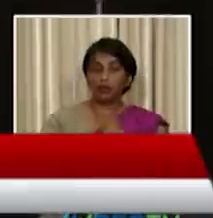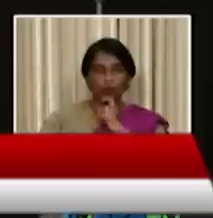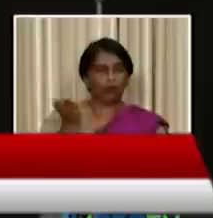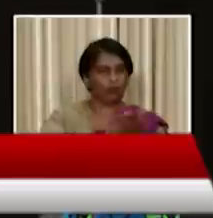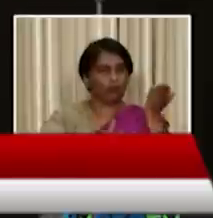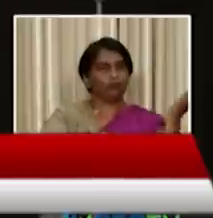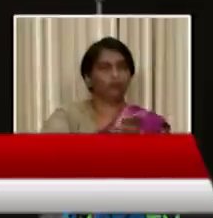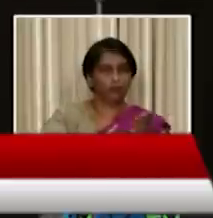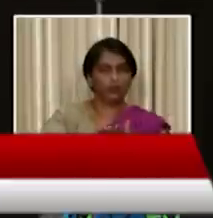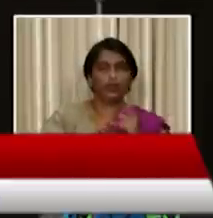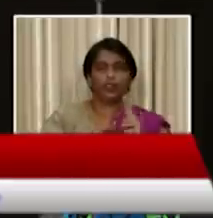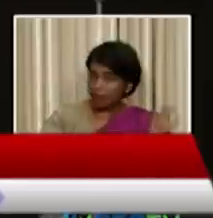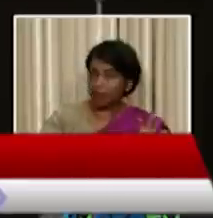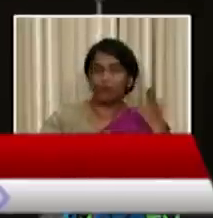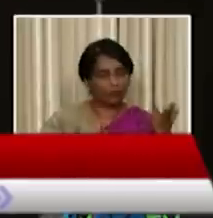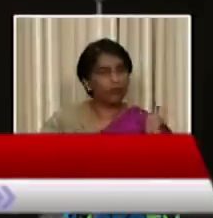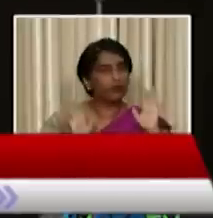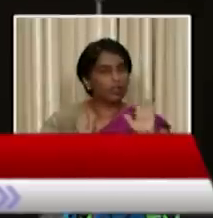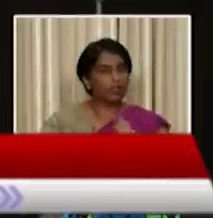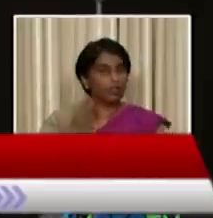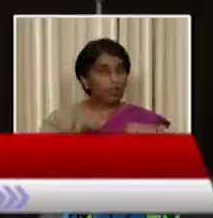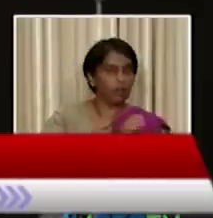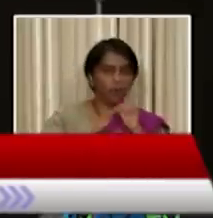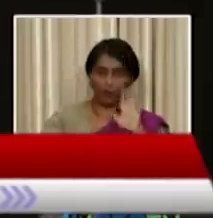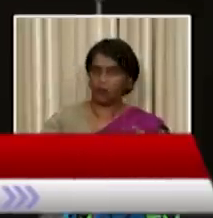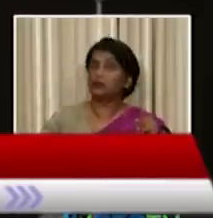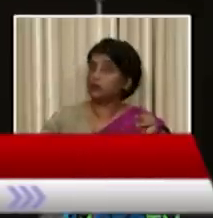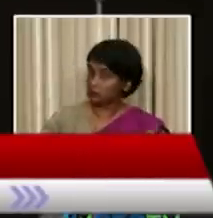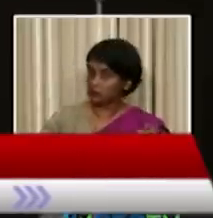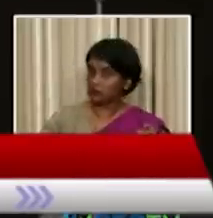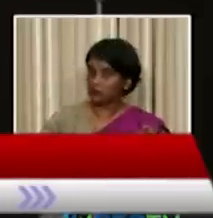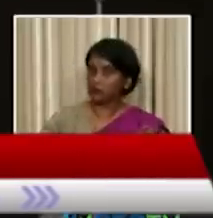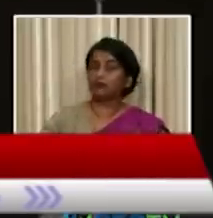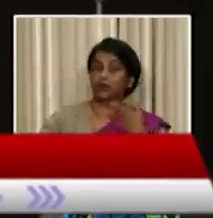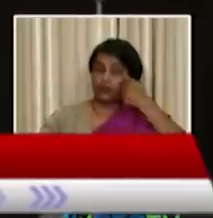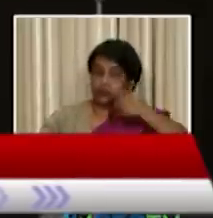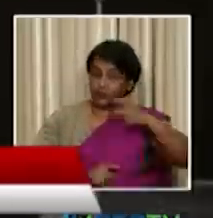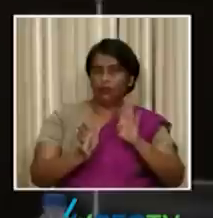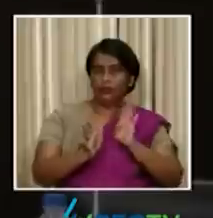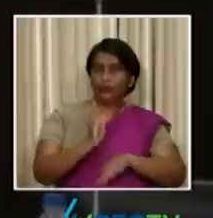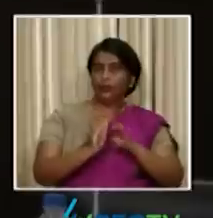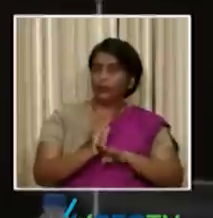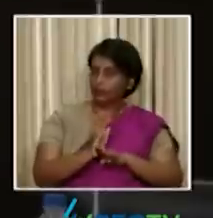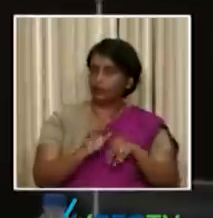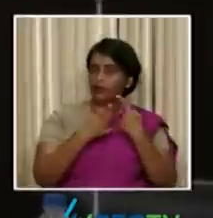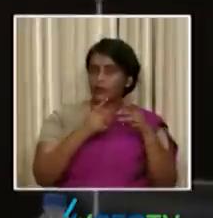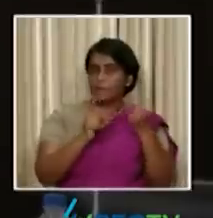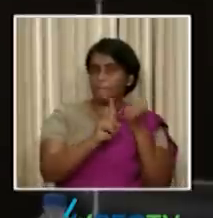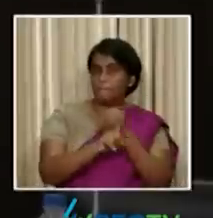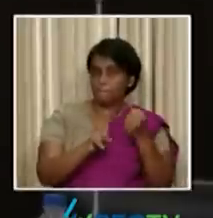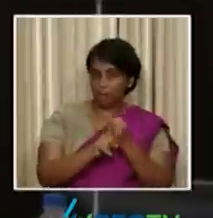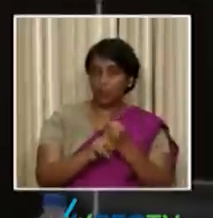කීපයක් දැම්මා. FCID වලින් නඩු පැවරුවා. දේශපාලන බලපෑම් මත ඒවා වල සාක්ෂි වළක්වන්නටත් විවිධ බලපෑම්